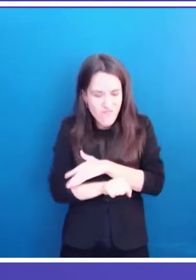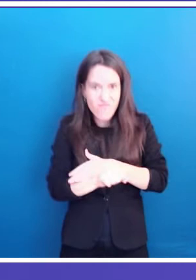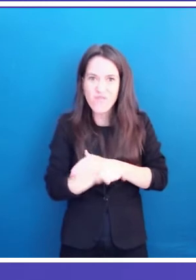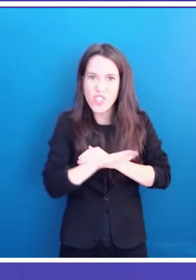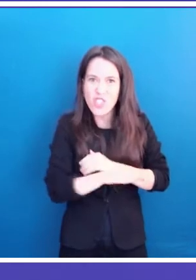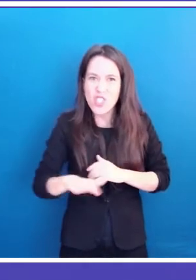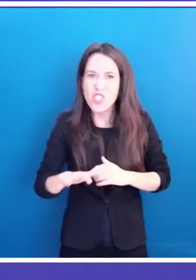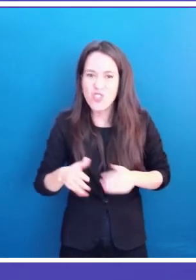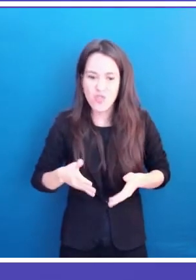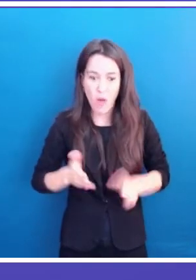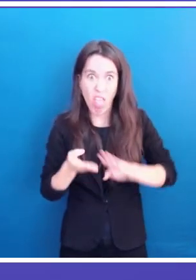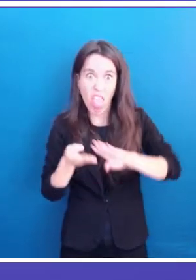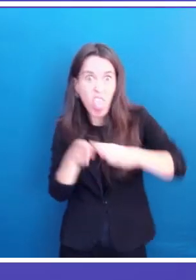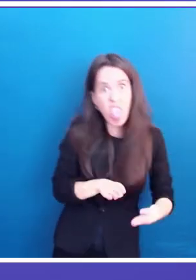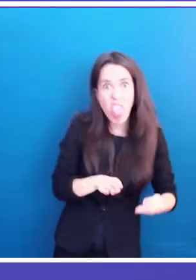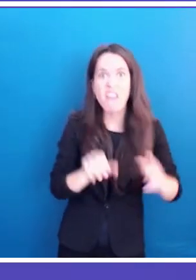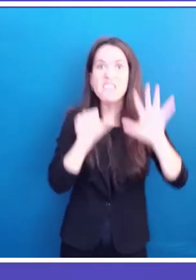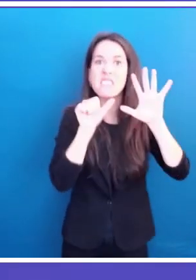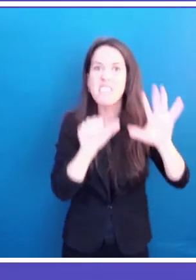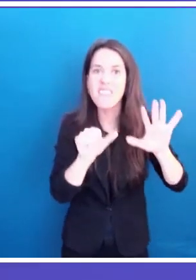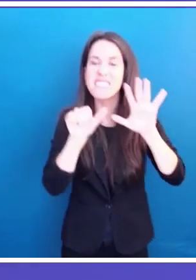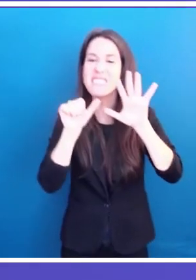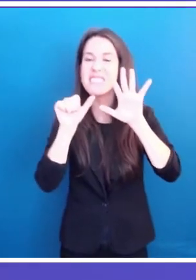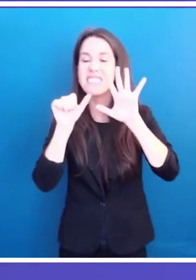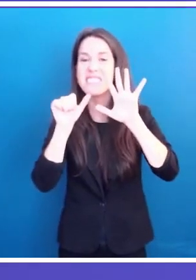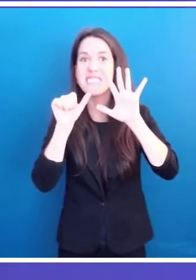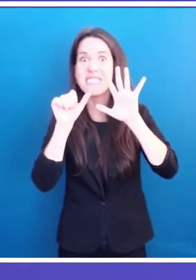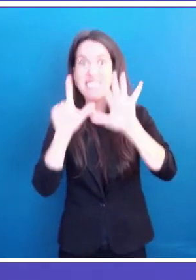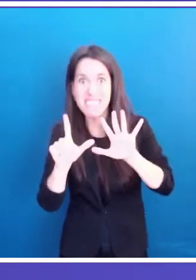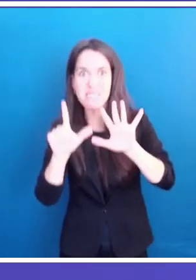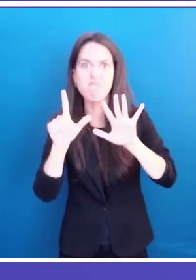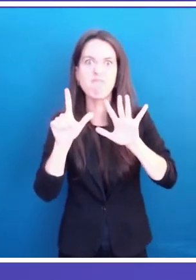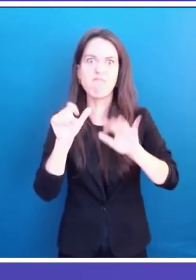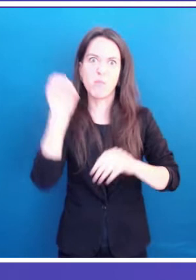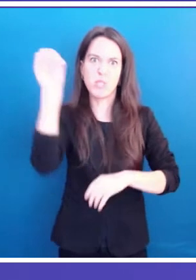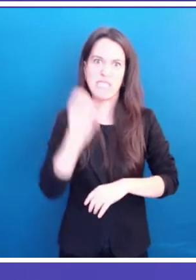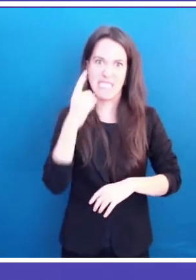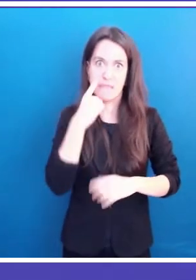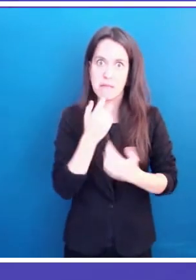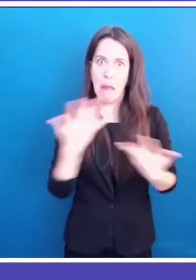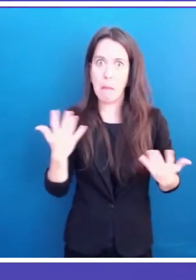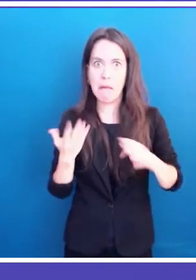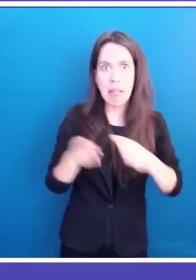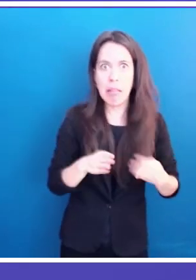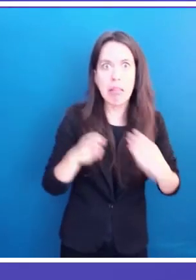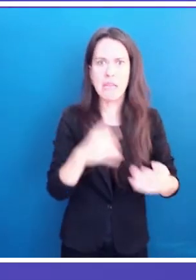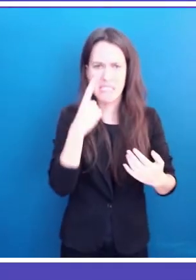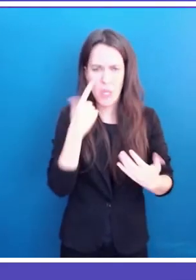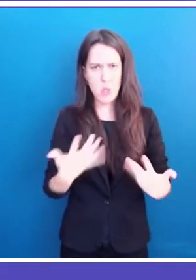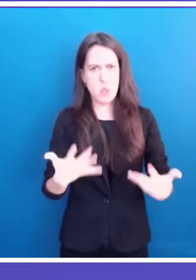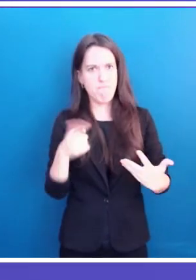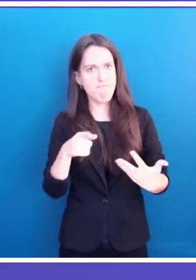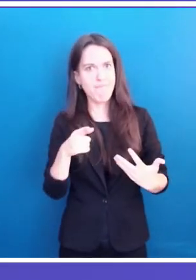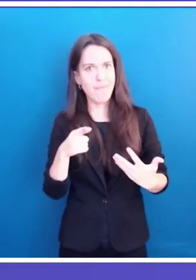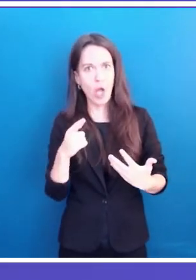1000 ولادة، على الرغم من كل الإنجازات التي تحاول الدولة القيام بها في هذا المجال. إذن أنا